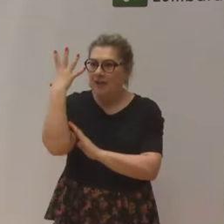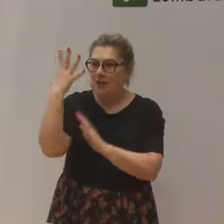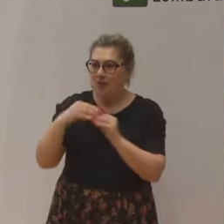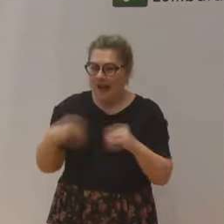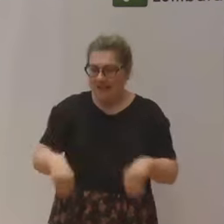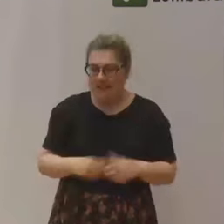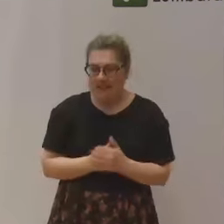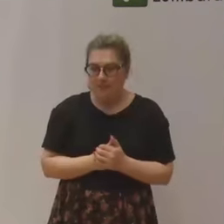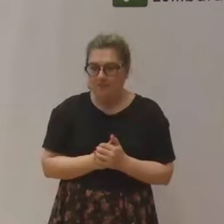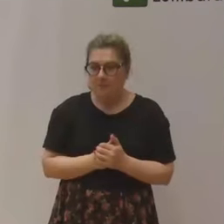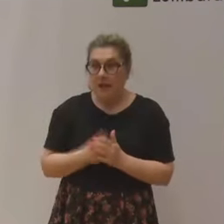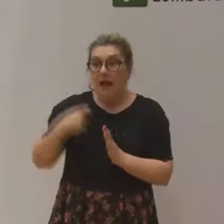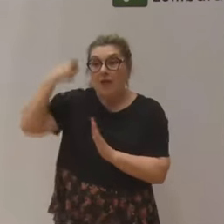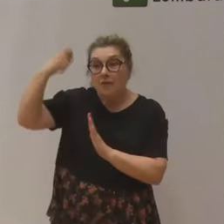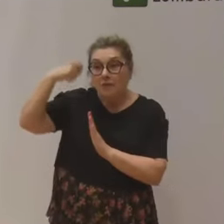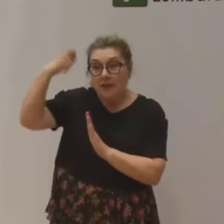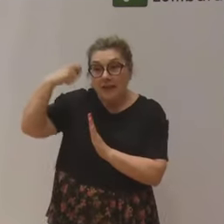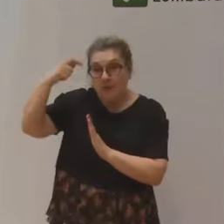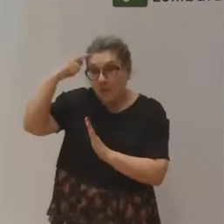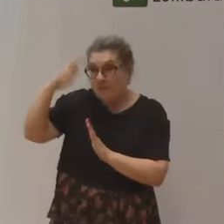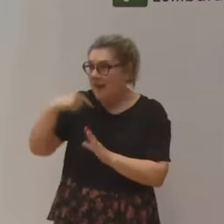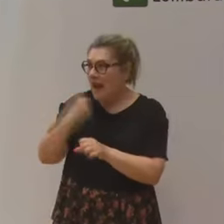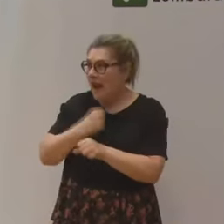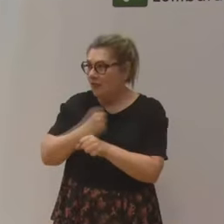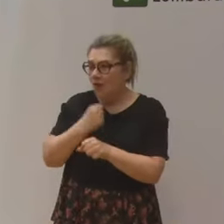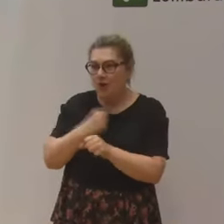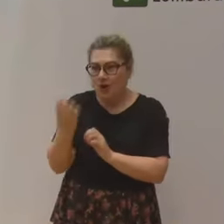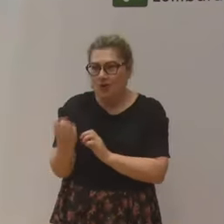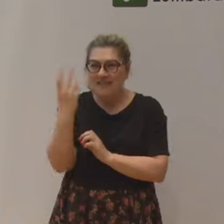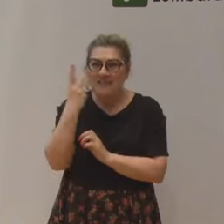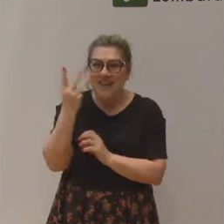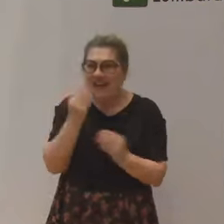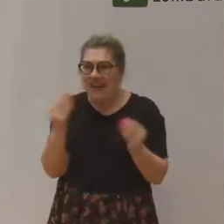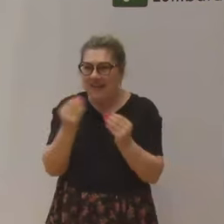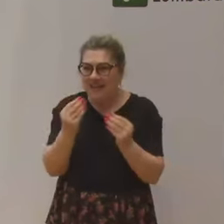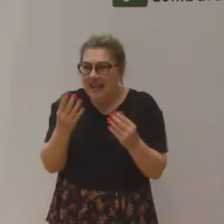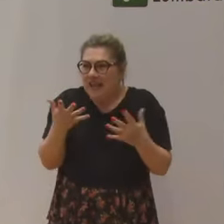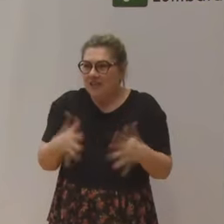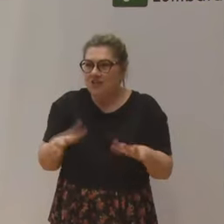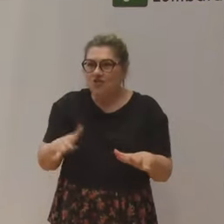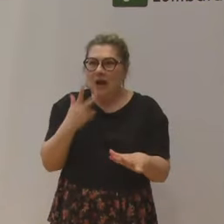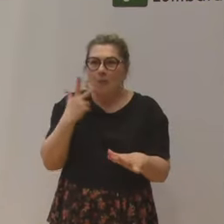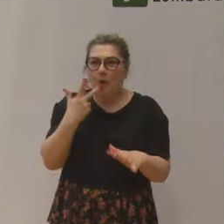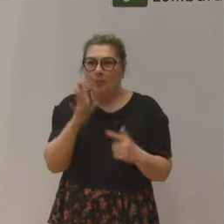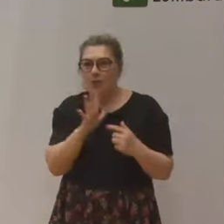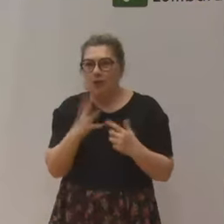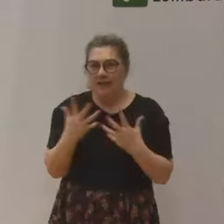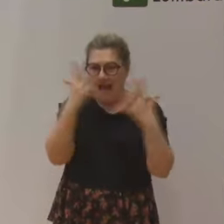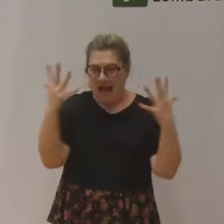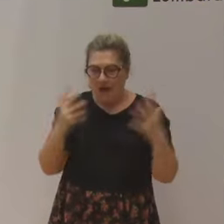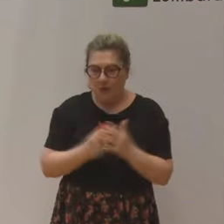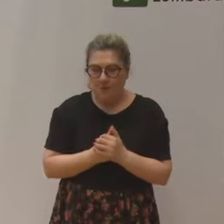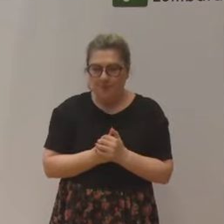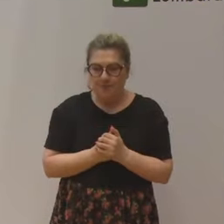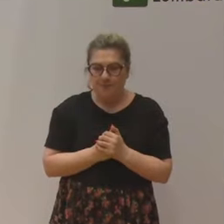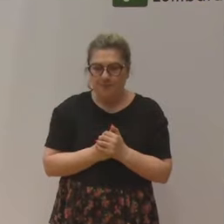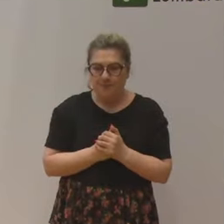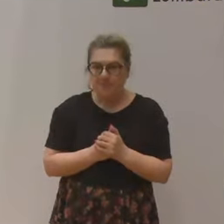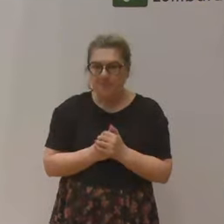realizzati. Beh, il logo intanto lo si vede già, per cui è già di evidenza. Noi